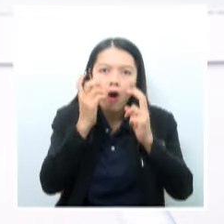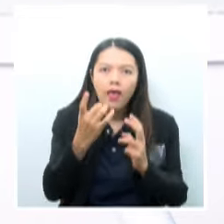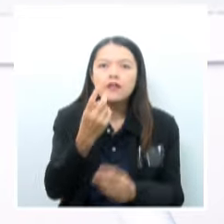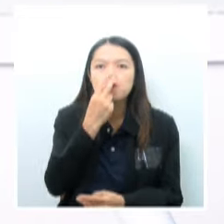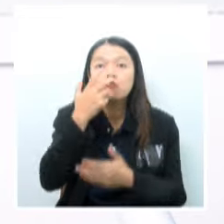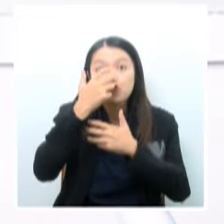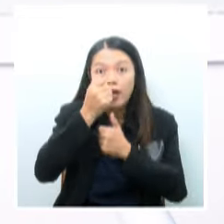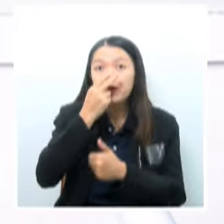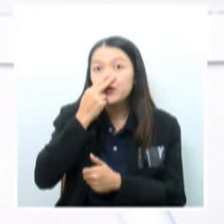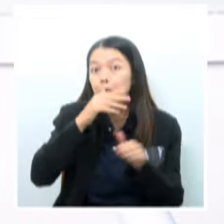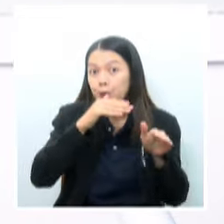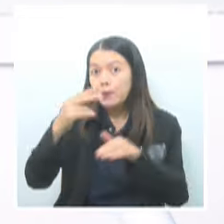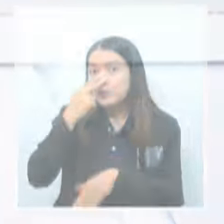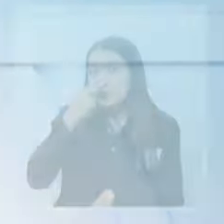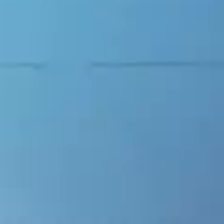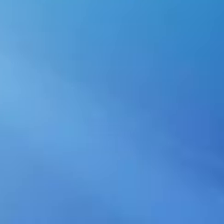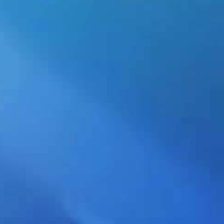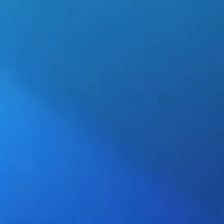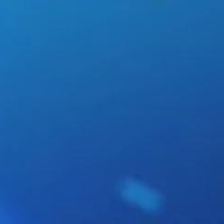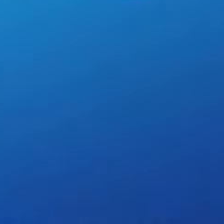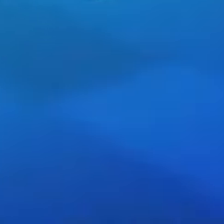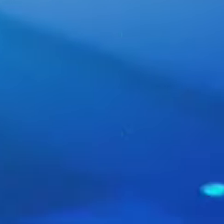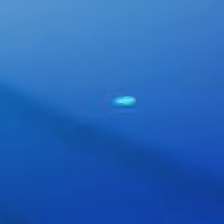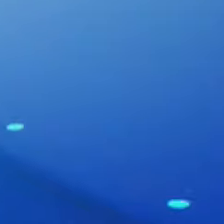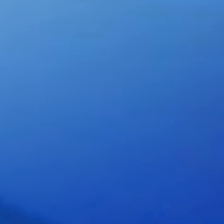จเนี่ยเราไปรับชมพร้อมๆกันเลยค่ะ